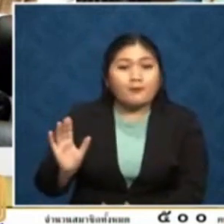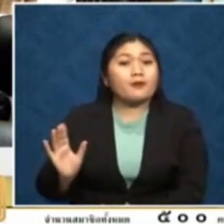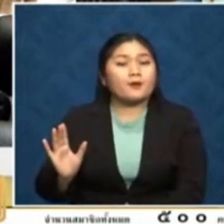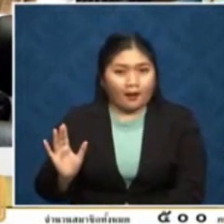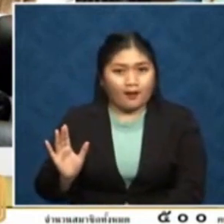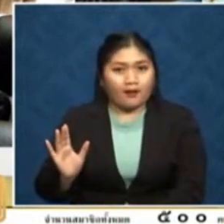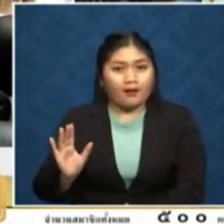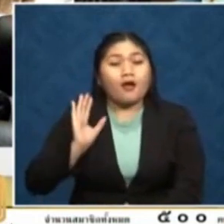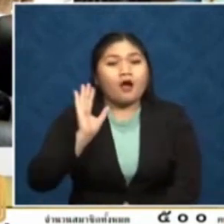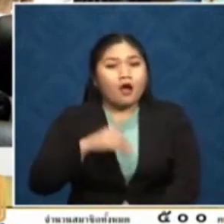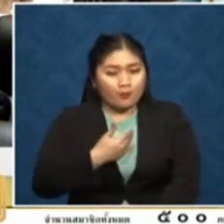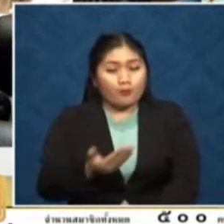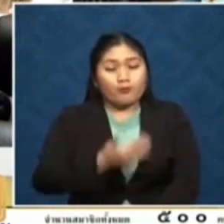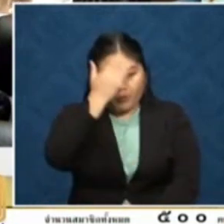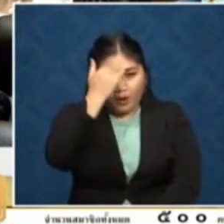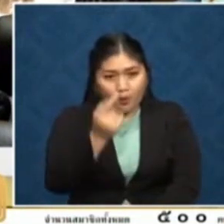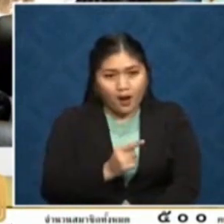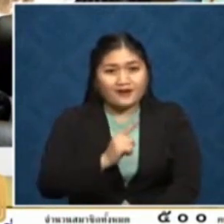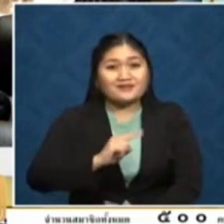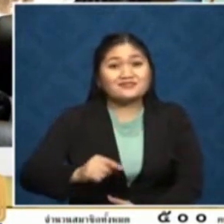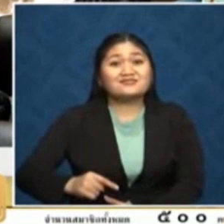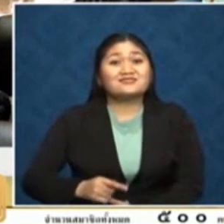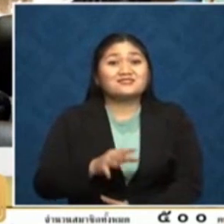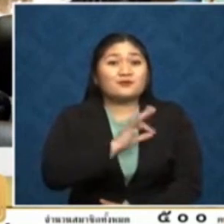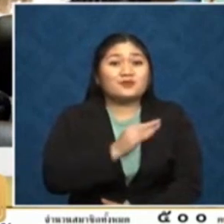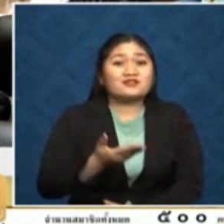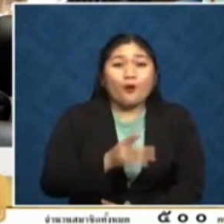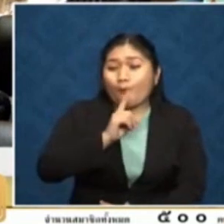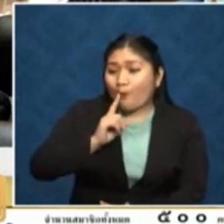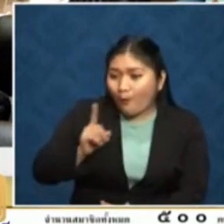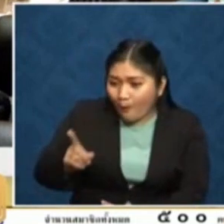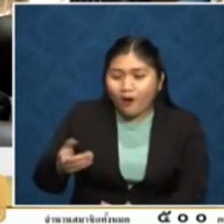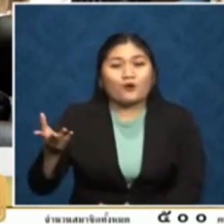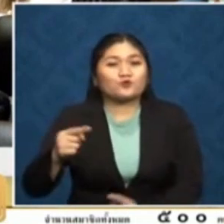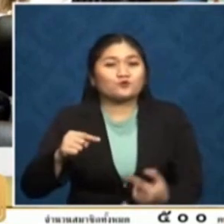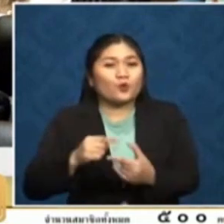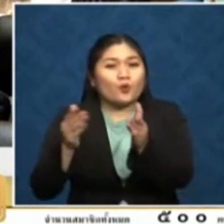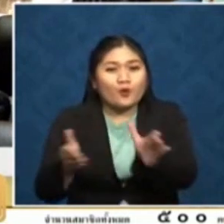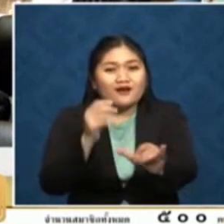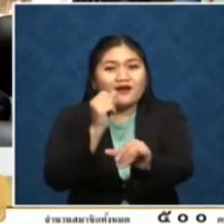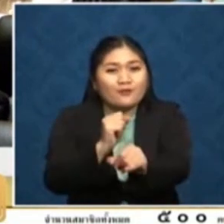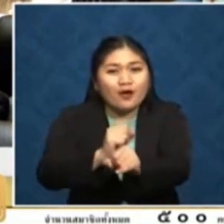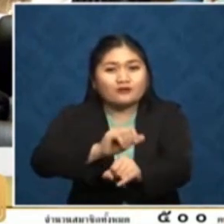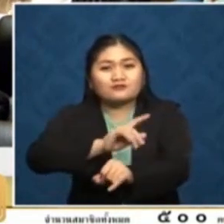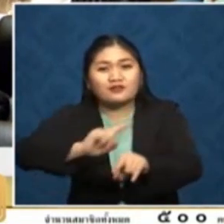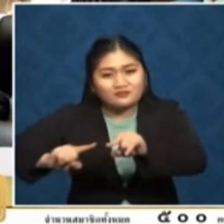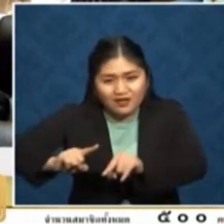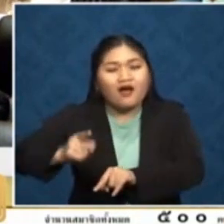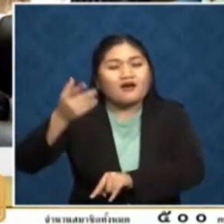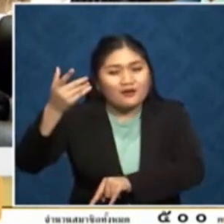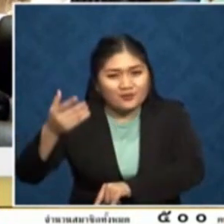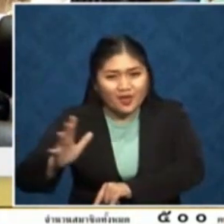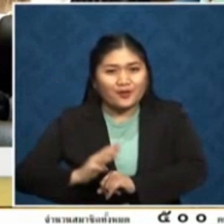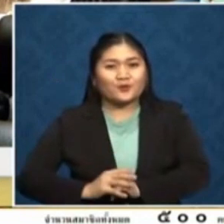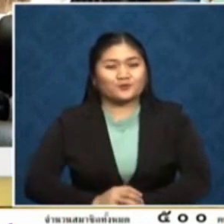าตอนนี้กระบวนการของทางครม.จะเป็นอย่างไรผมคงไม่ไปว่ากล่าวอีกแล้วเพราะเพื่อนสมาชิก